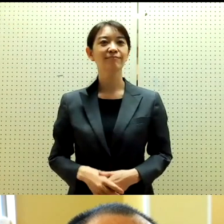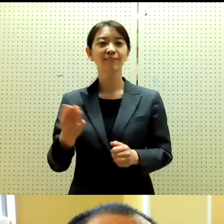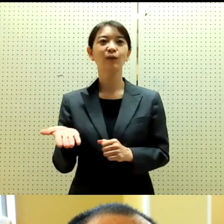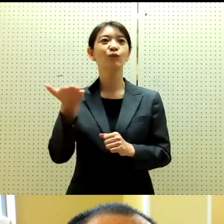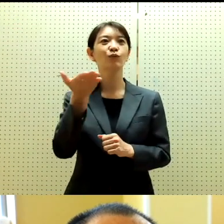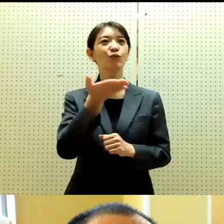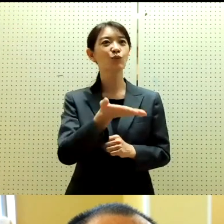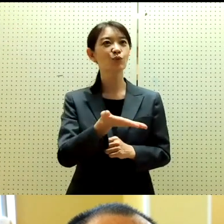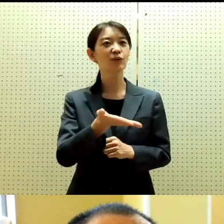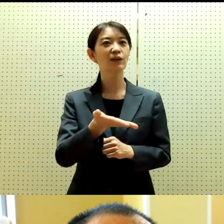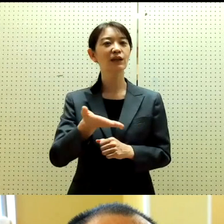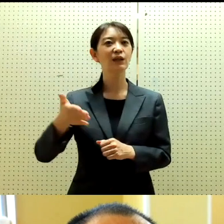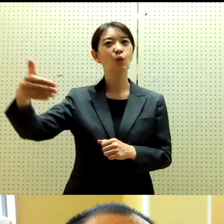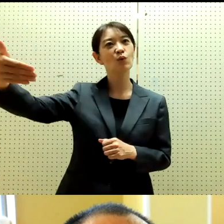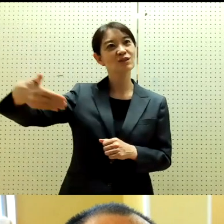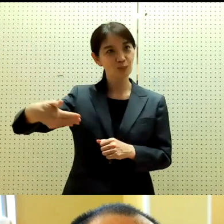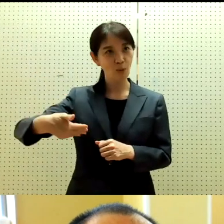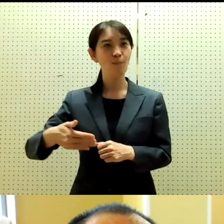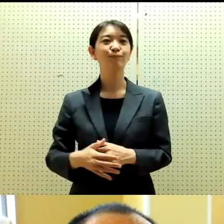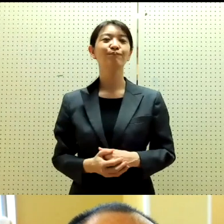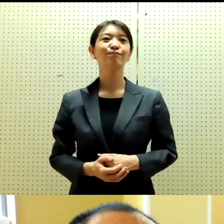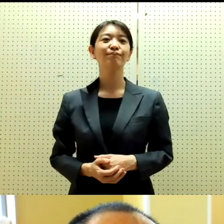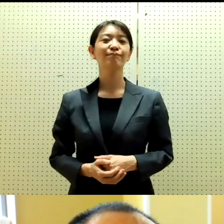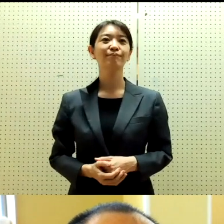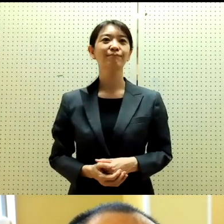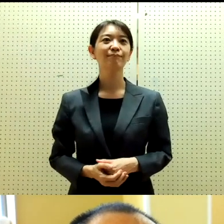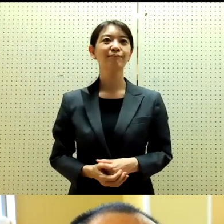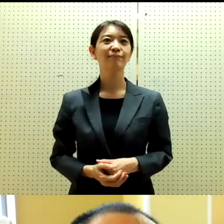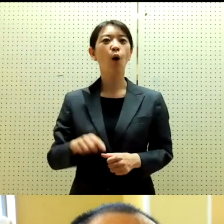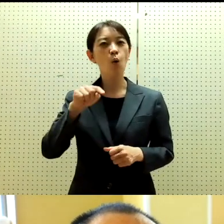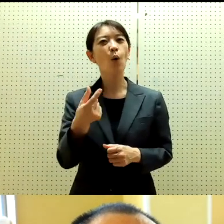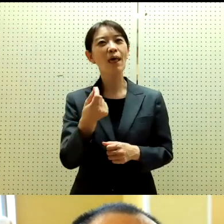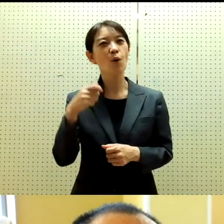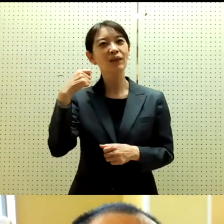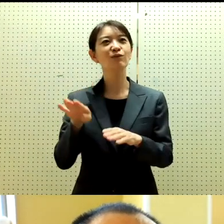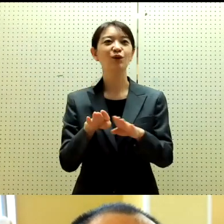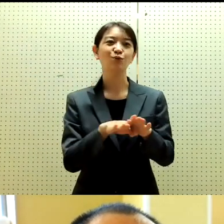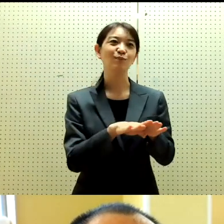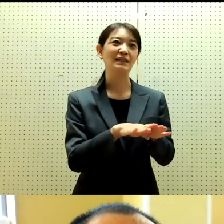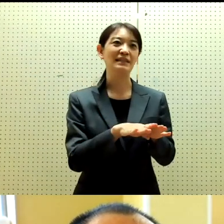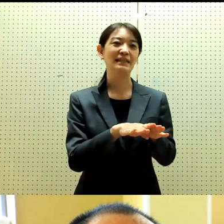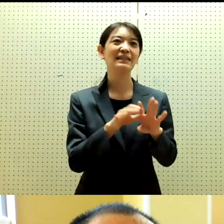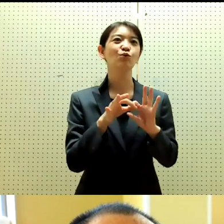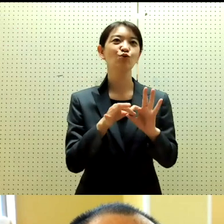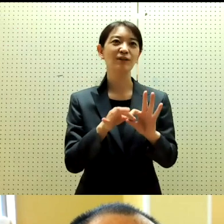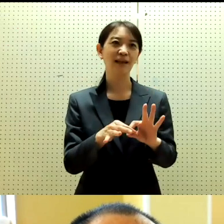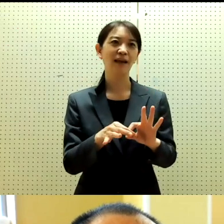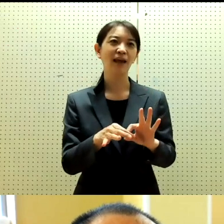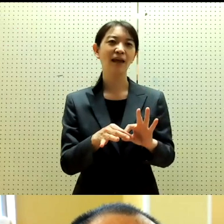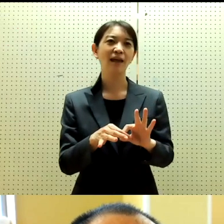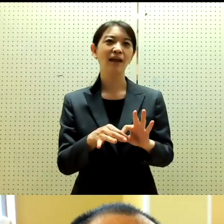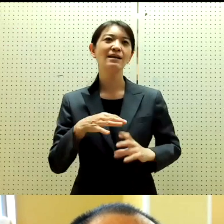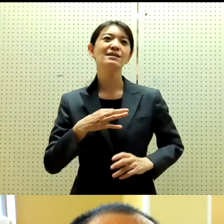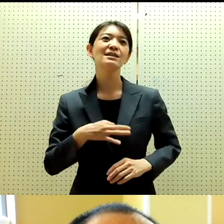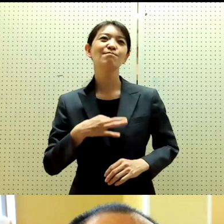に行かせていただきます。これもやっぱりちょっと夏休みということでですね、今度は懸念される声なんですけど、ちょっと